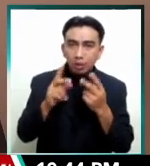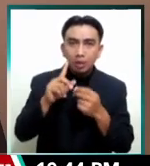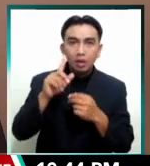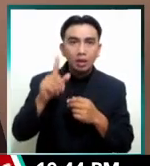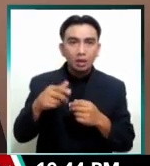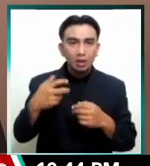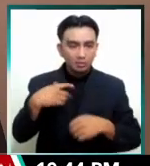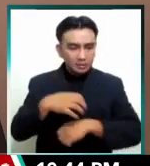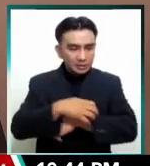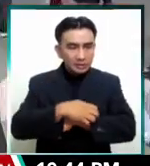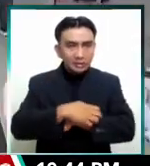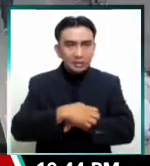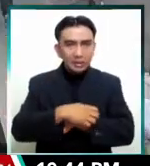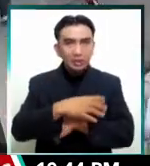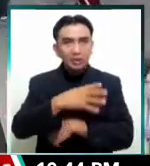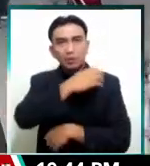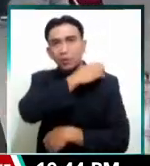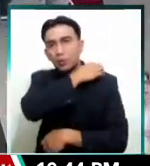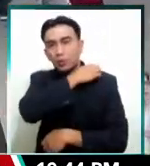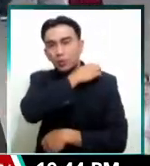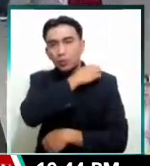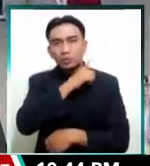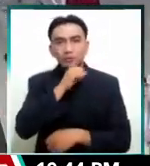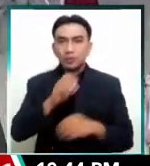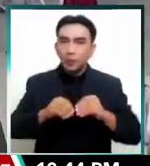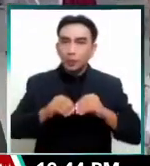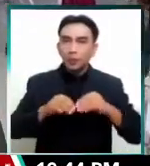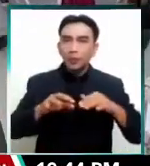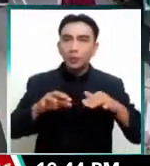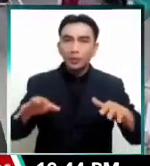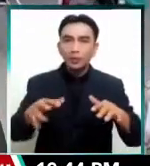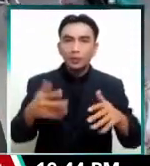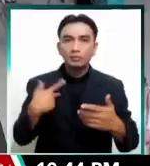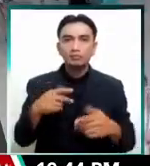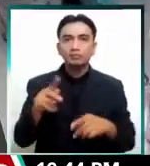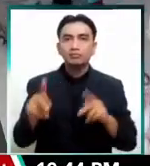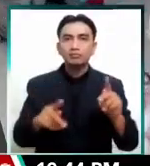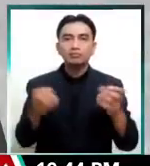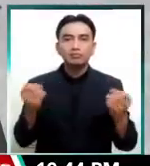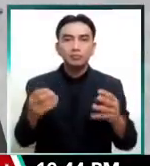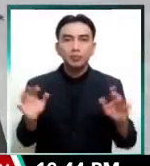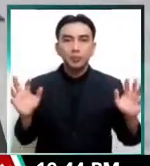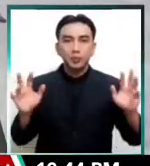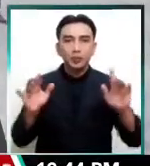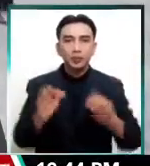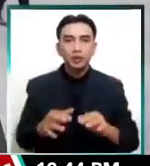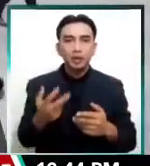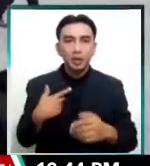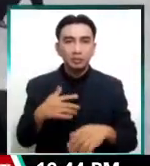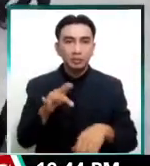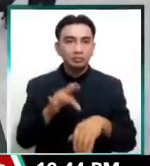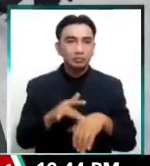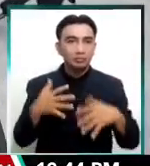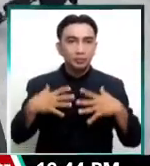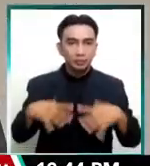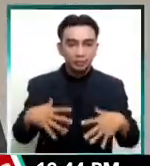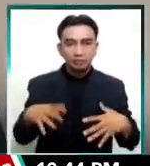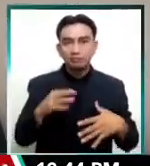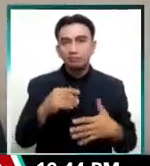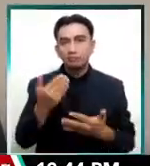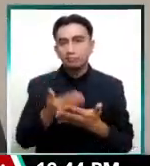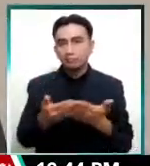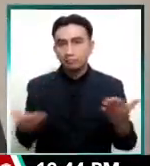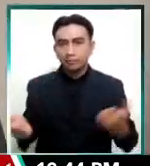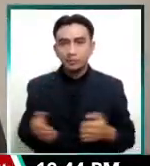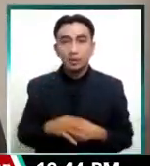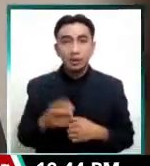ang likod. Mabilis daw itong kumalat sa matataong lugar at nadadala ng tao sa damit o mga gamit. Kaya kahit upuan ng tren at